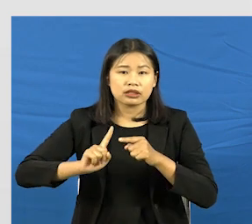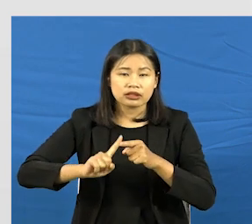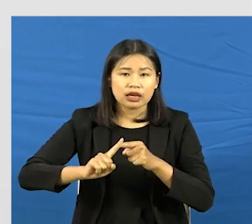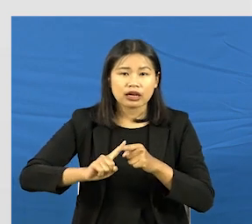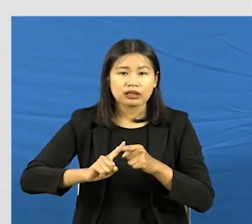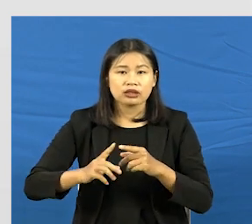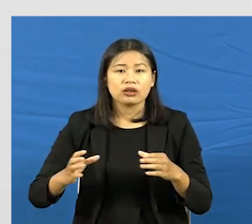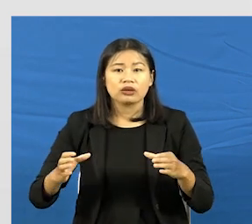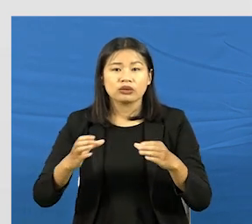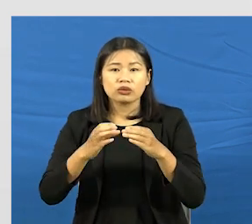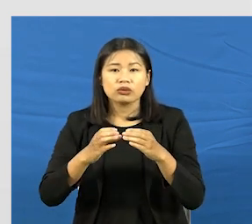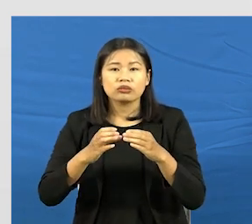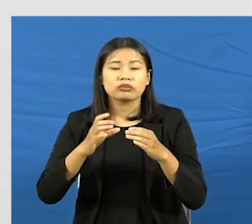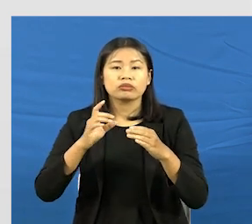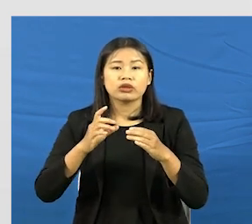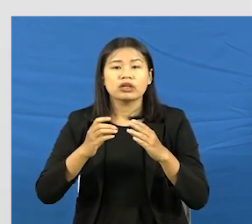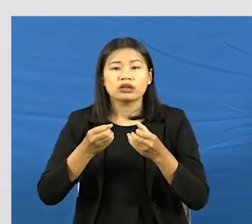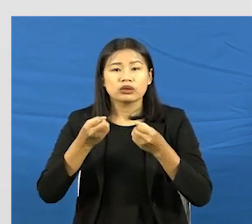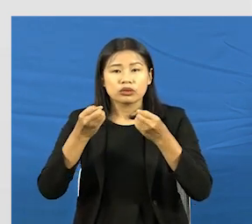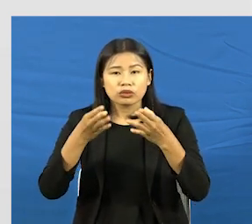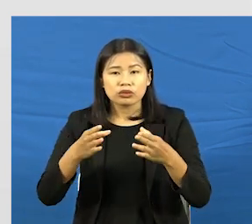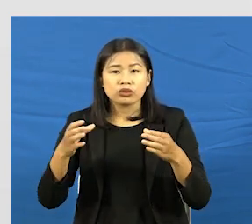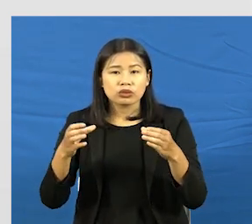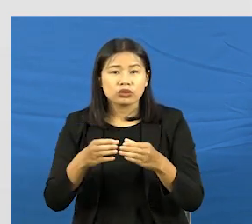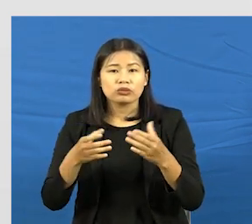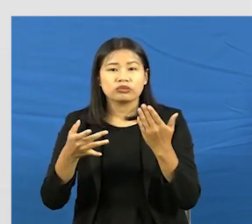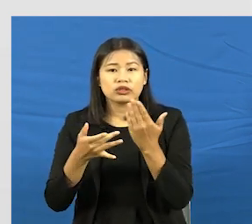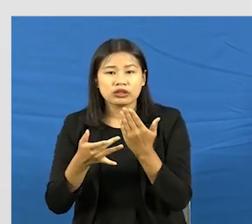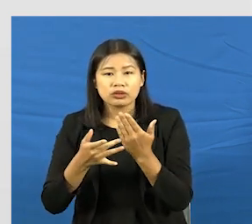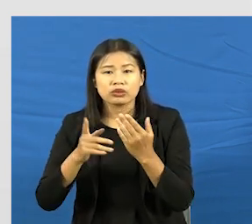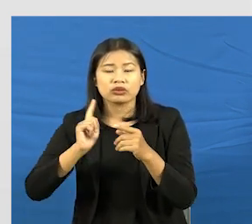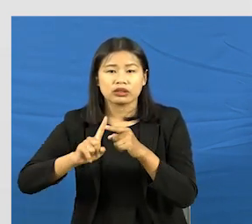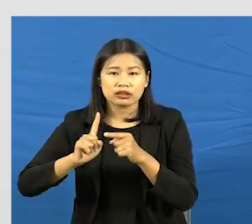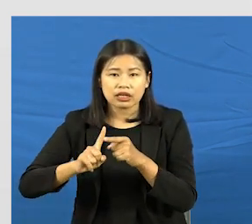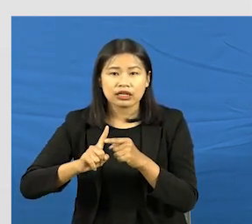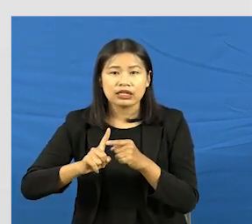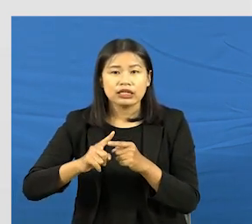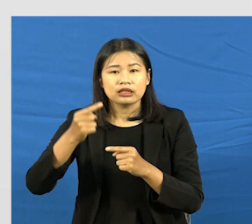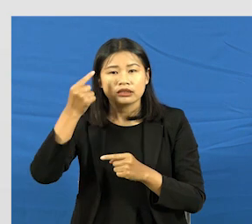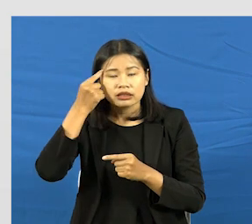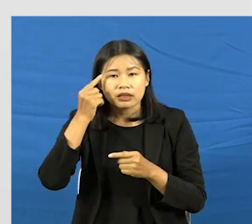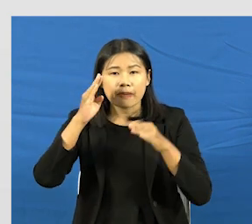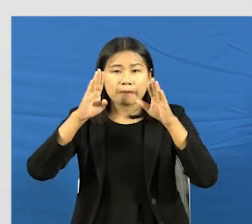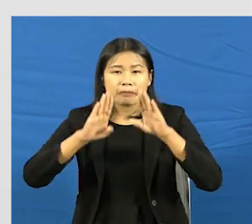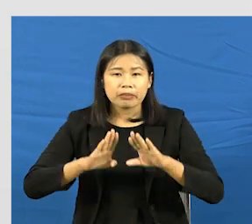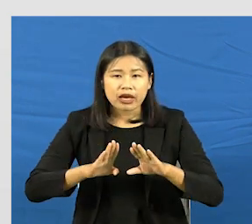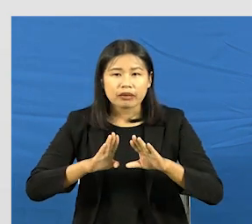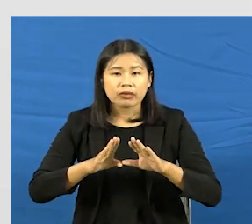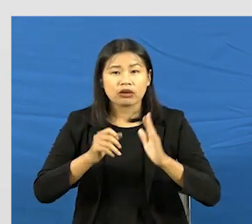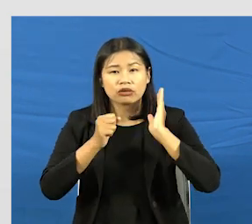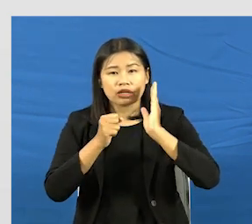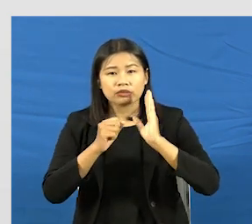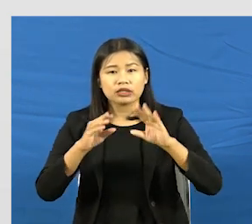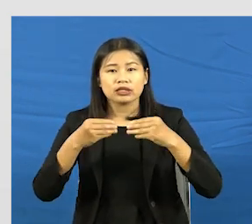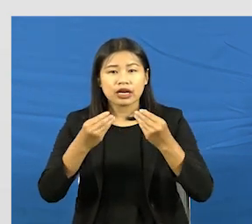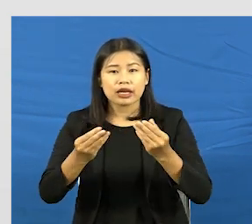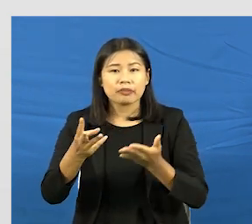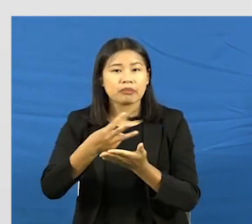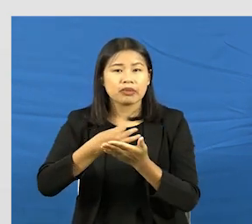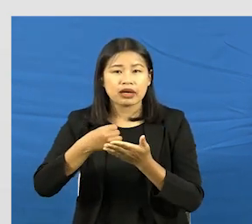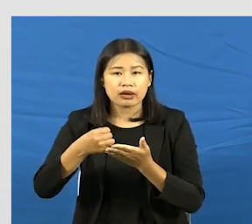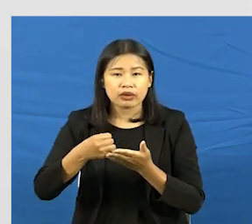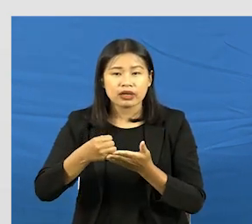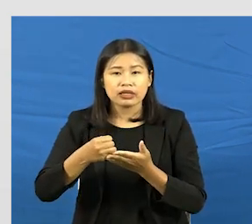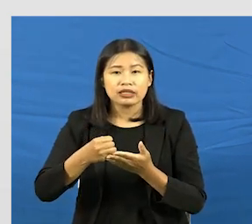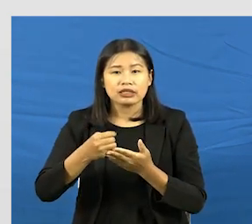เป็นผู้ที่คิดรูปแบบแล้วก็นำเสนอให้มหาวิทยาลัยอนุมัติเห็นชอบนะครับ